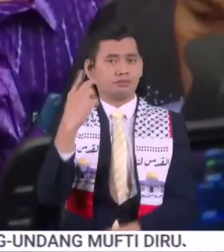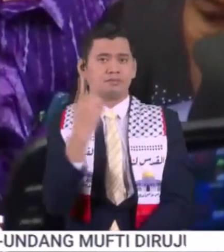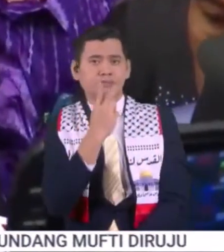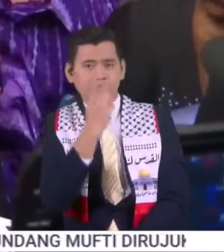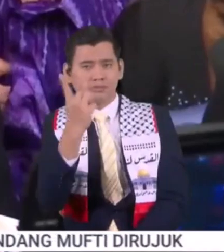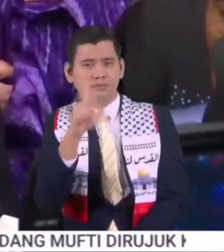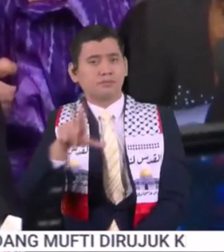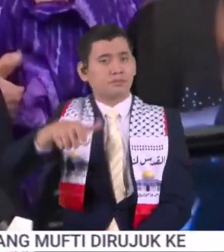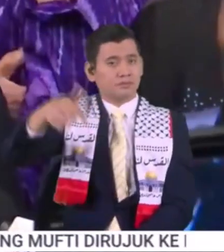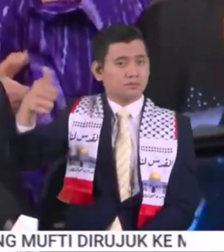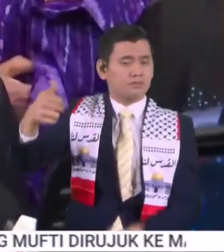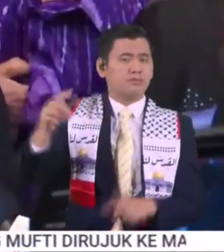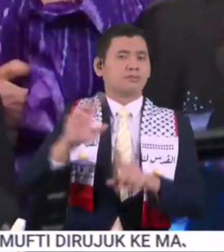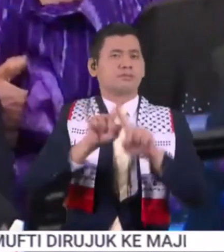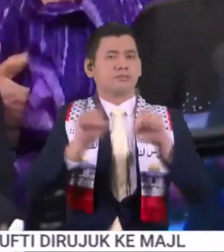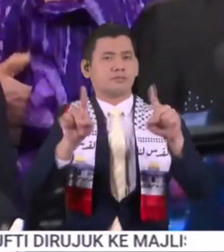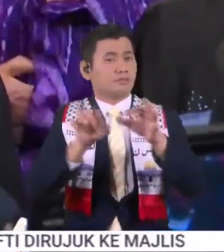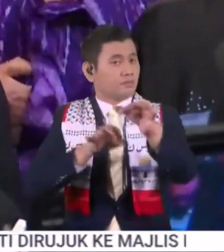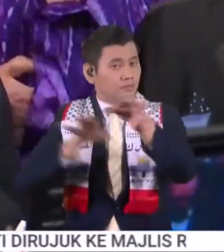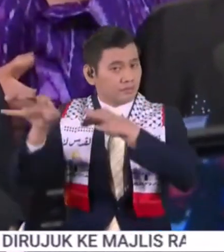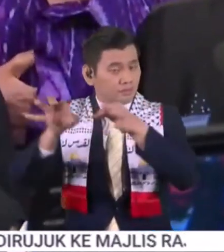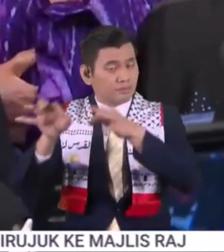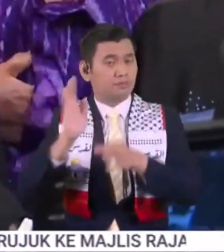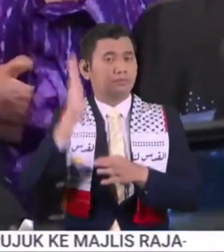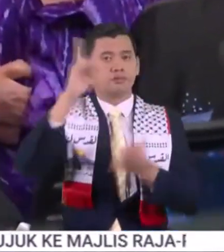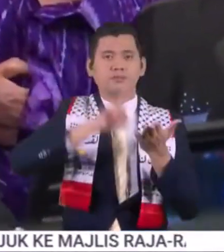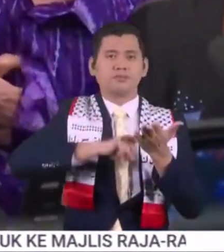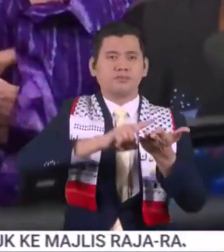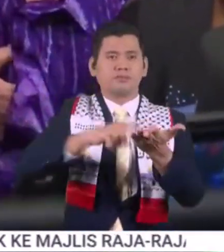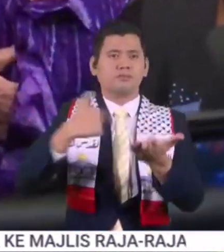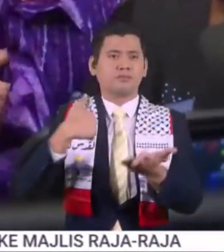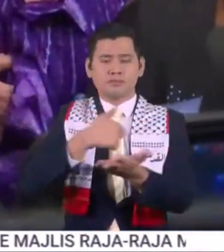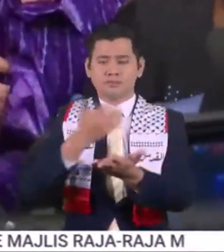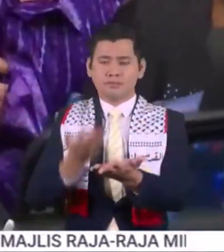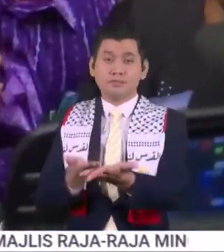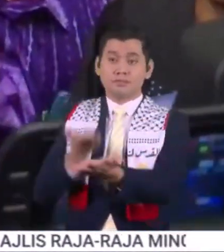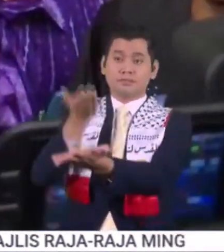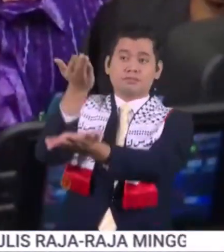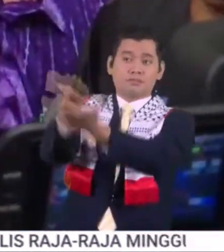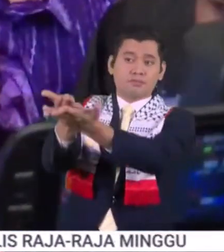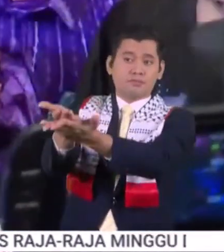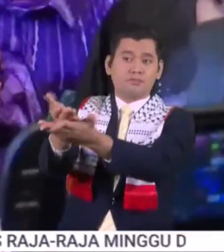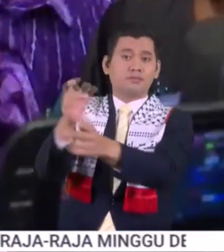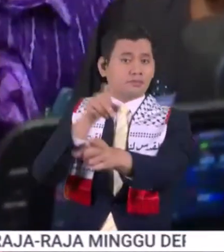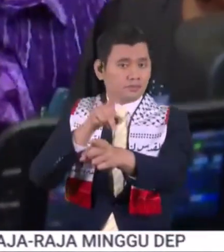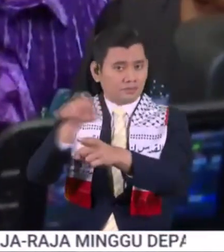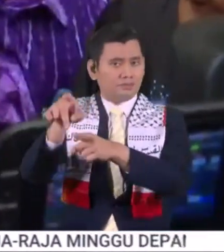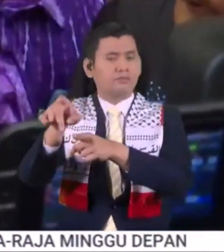perincian itu ada dibincangkan, jadi saya serah kepada pakar-pakarnya.